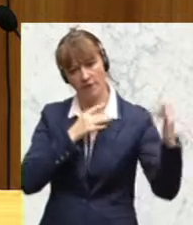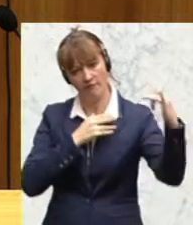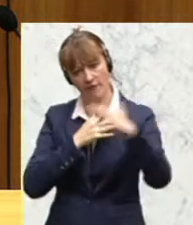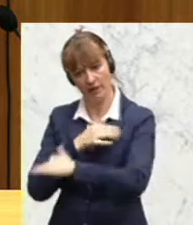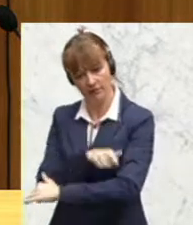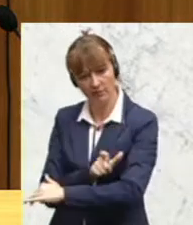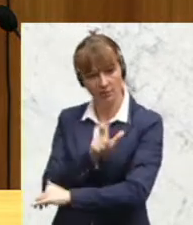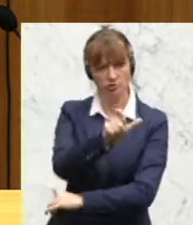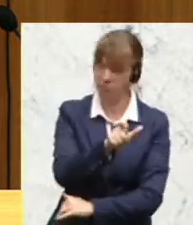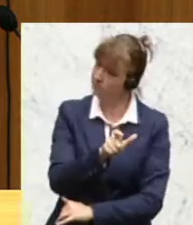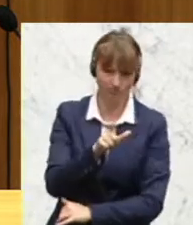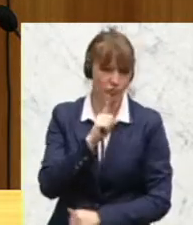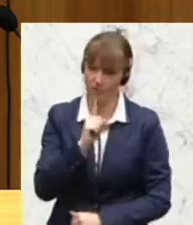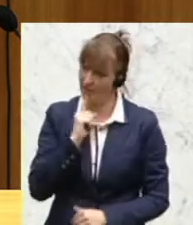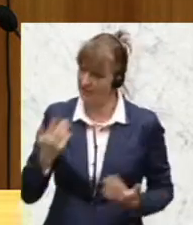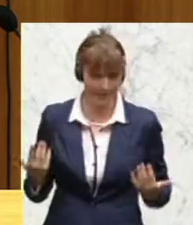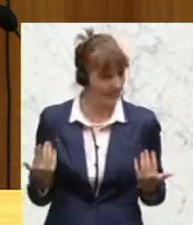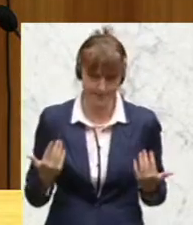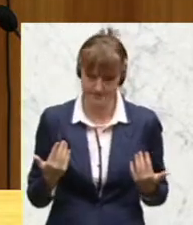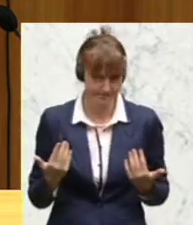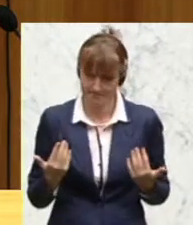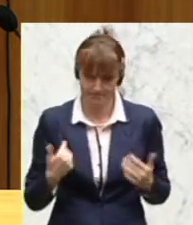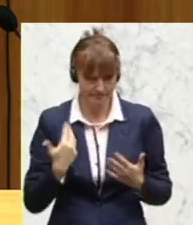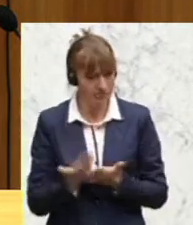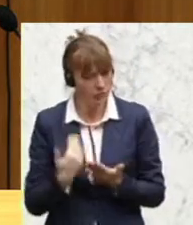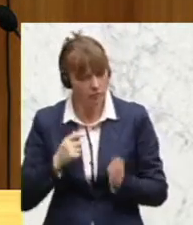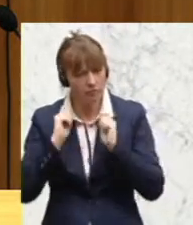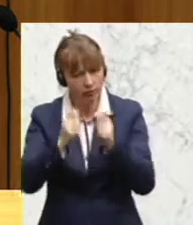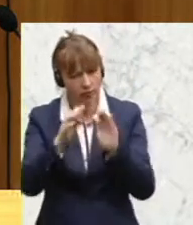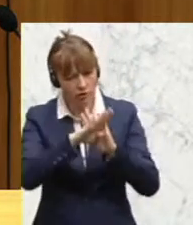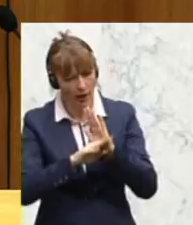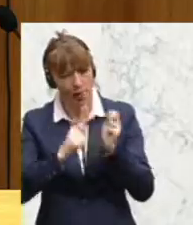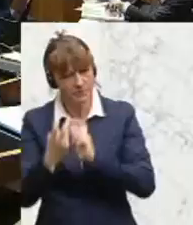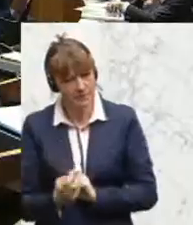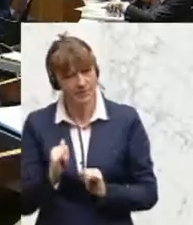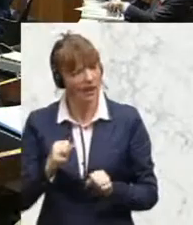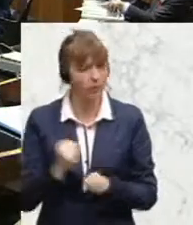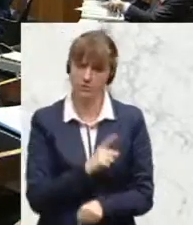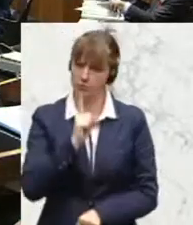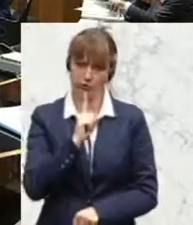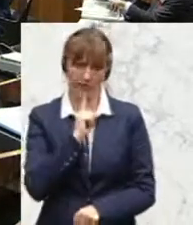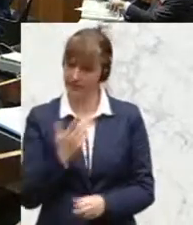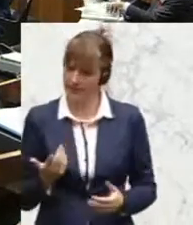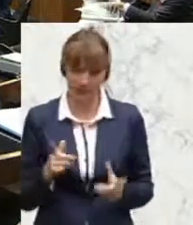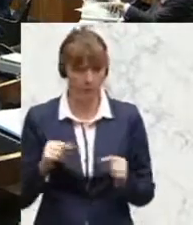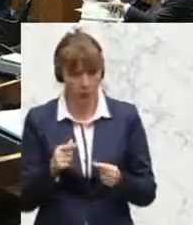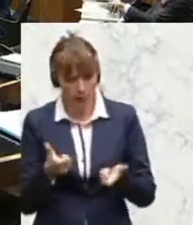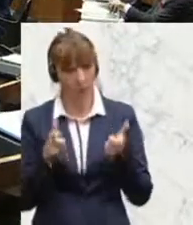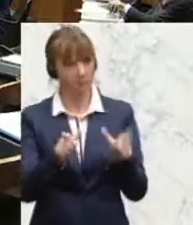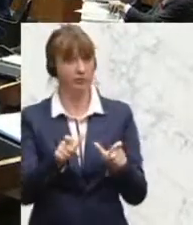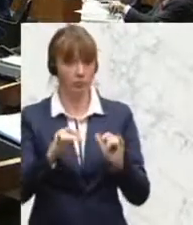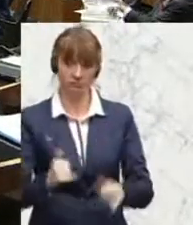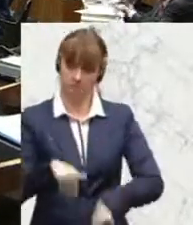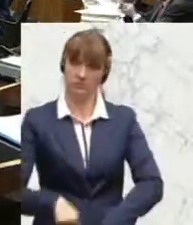vergiften. Selbst wenn wir natürlich diese vorgeschlagenen Änderungen umsetzen wollen. Prävention ist das Gebot der